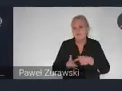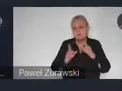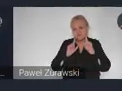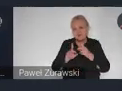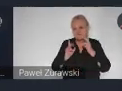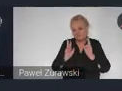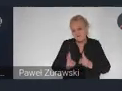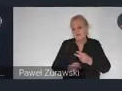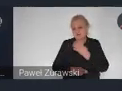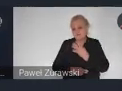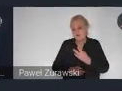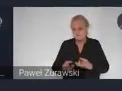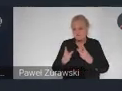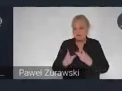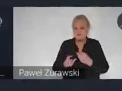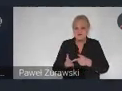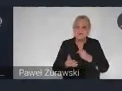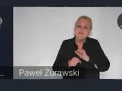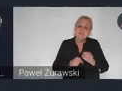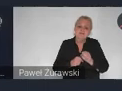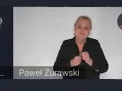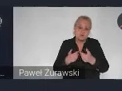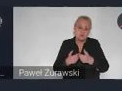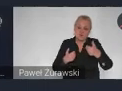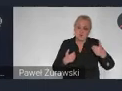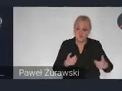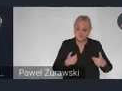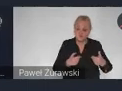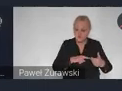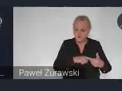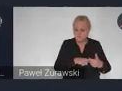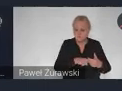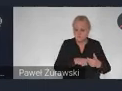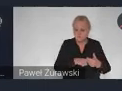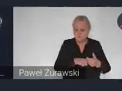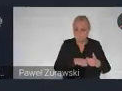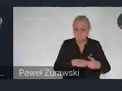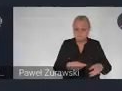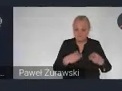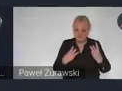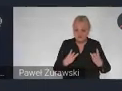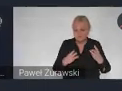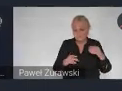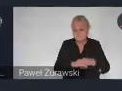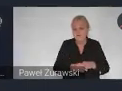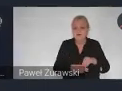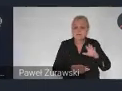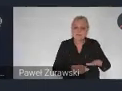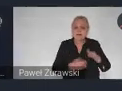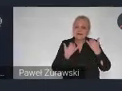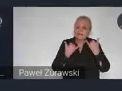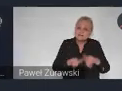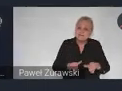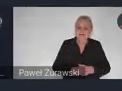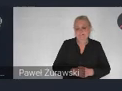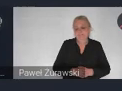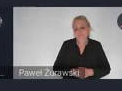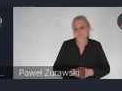priorytet czwarty jest zupełnie powiedzmy osobnym priorytetem który ma nieco inne